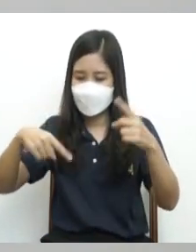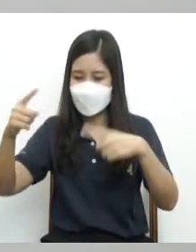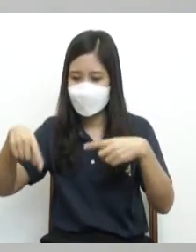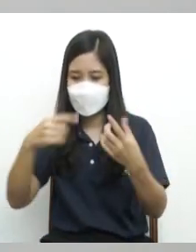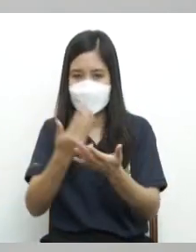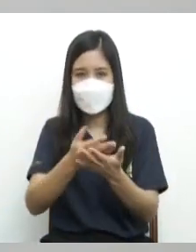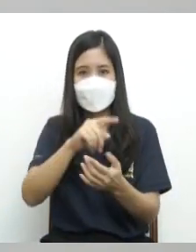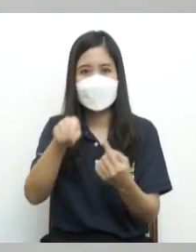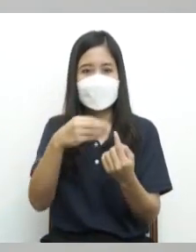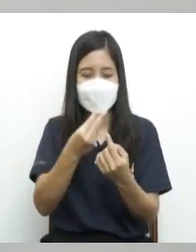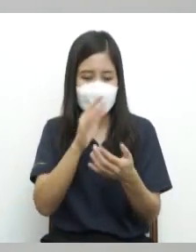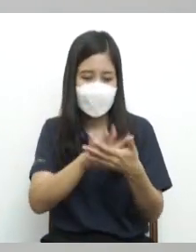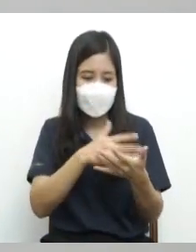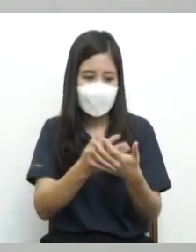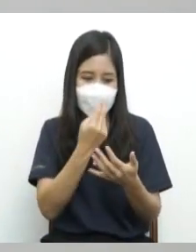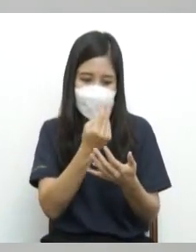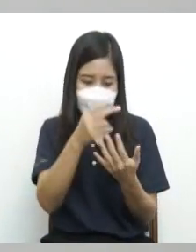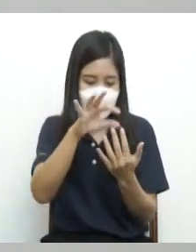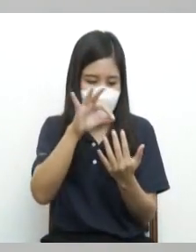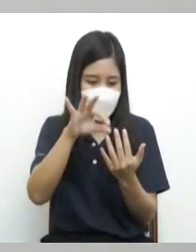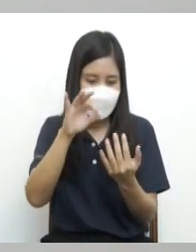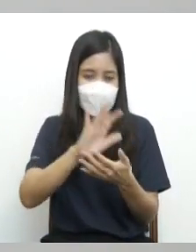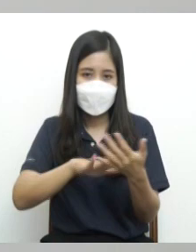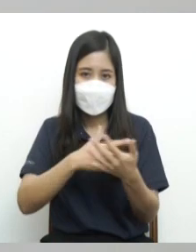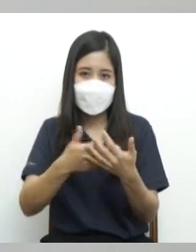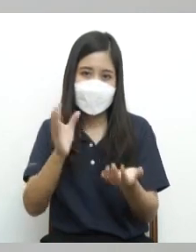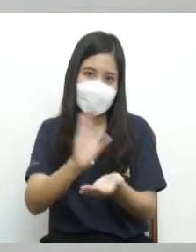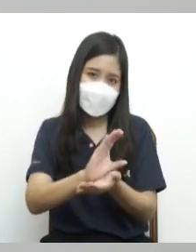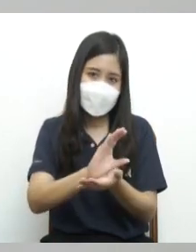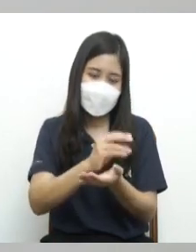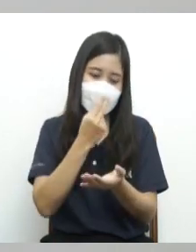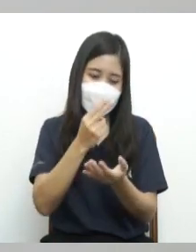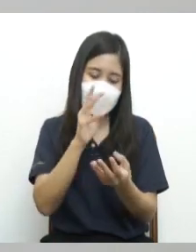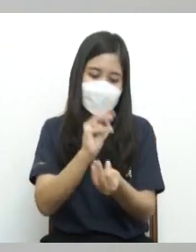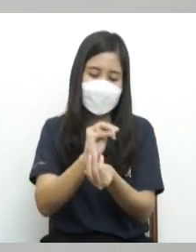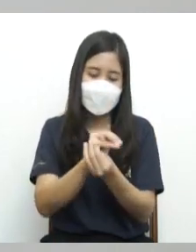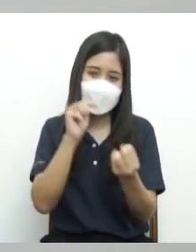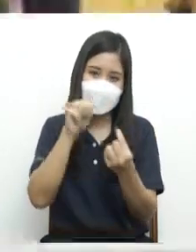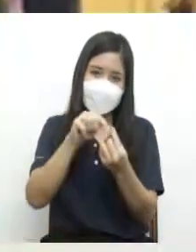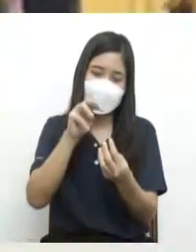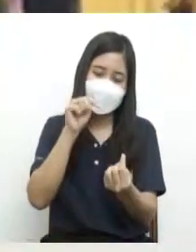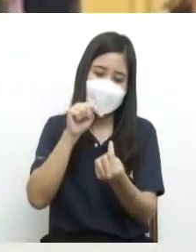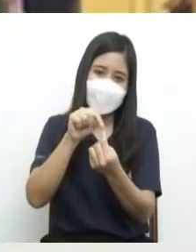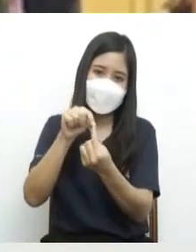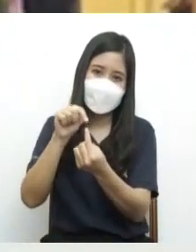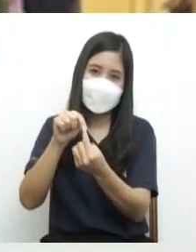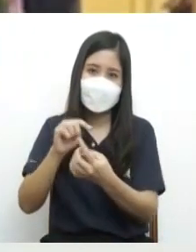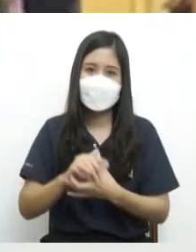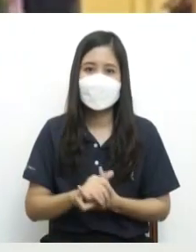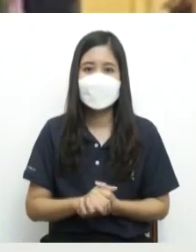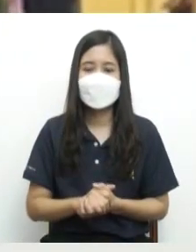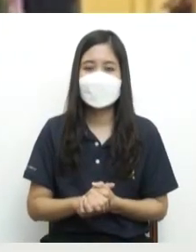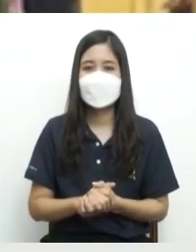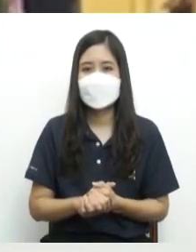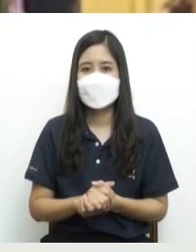อยู่เดี๋ยวตอนที่ได้เรียนรู้หลักสูตรต่างๆก็จะได้เรียนรู้เรื่องนี้กันไปค่ะก็3เทคนิคอยากจะฝากเอาไว้ค่ะ ค่ะสำหรับ3วิธี